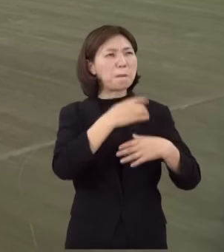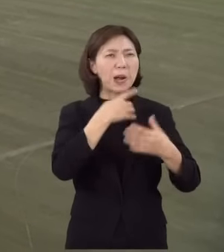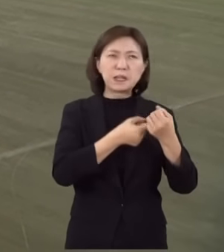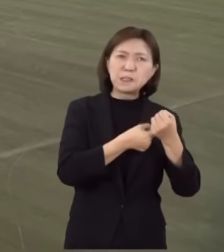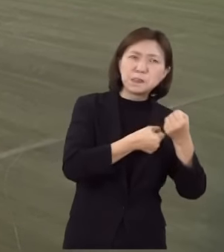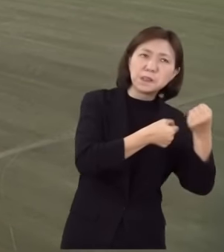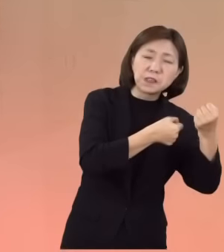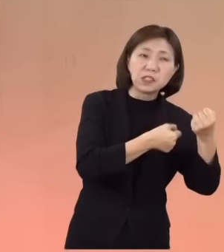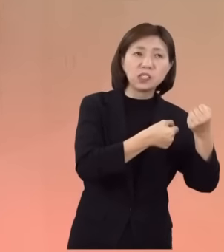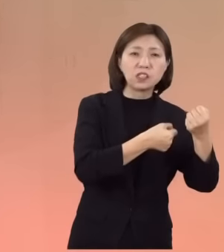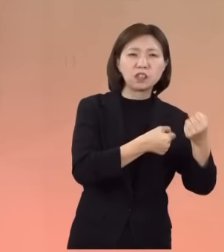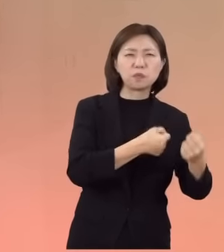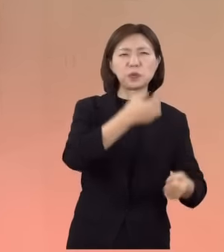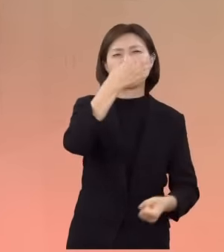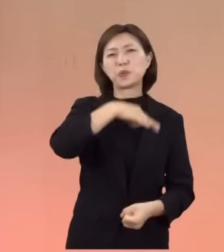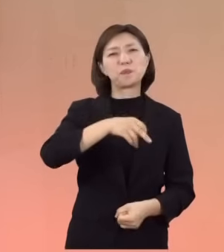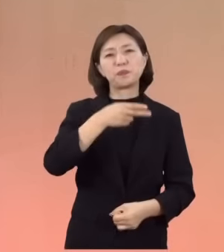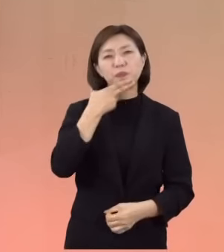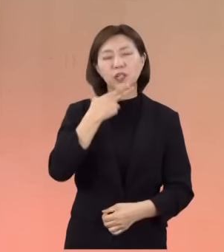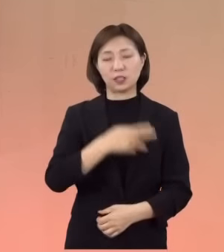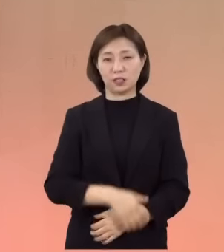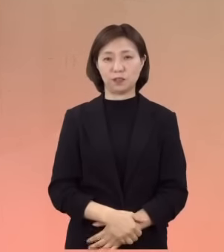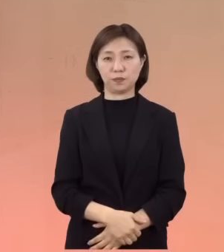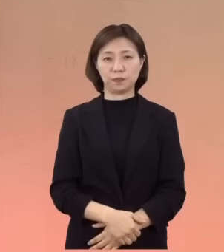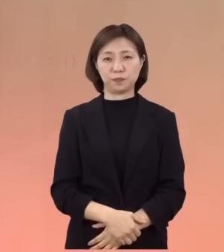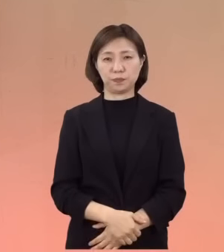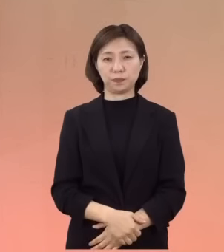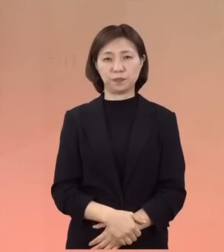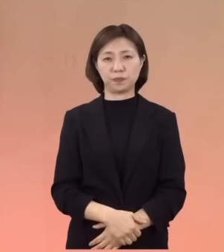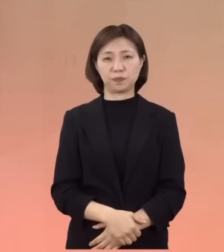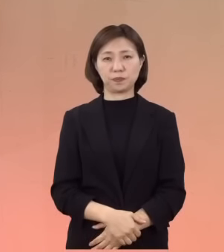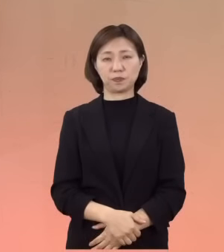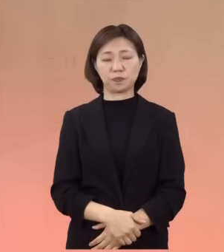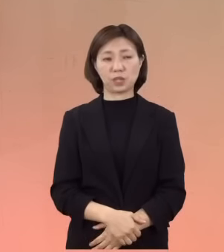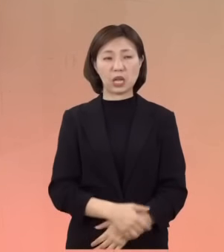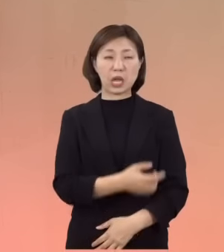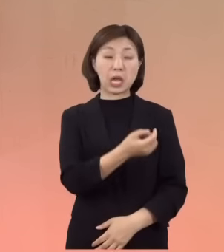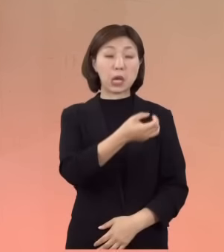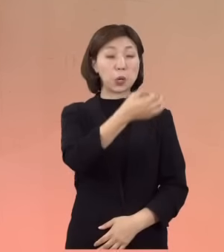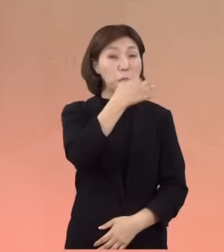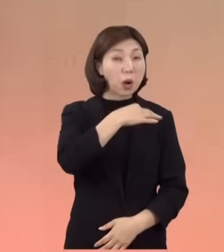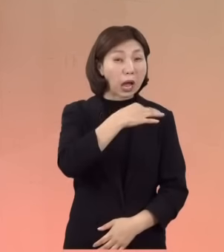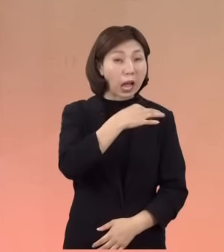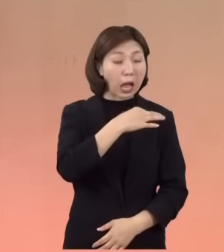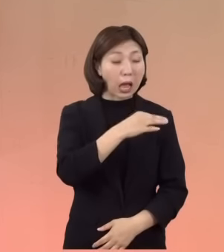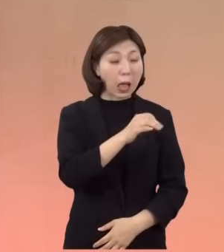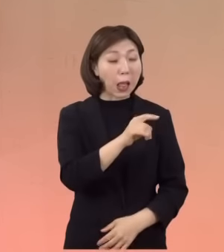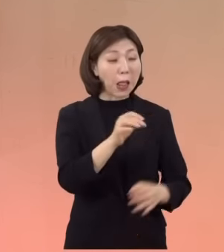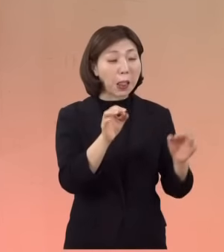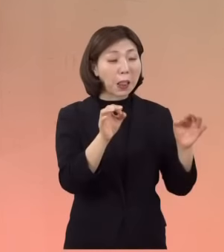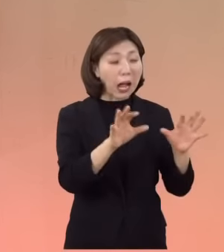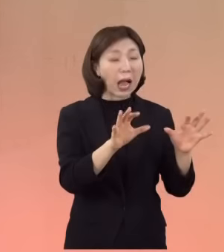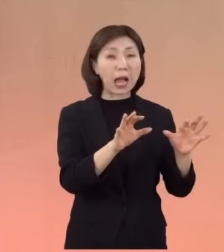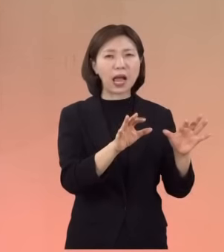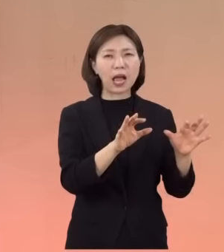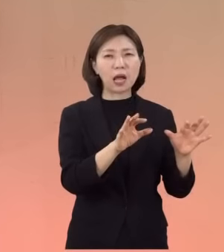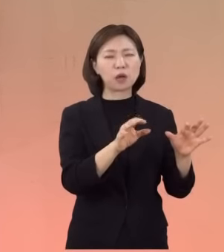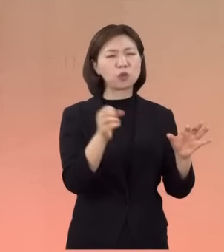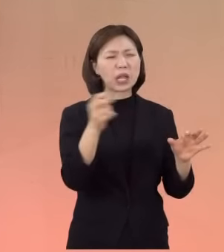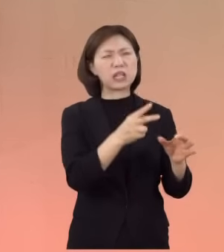의지하면 효과를 보기가 어렵습니다 설령 효과를 보더라도